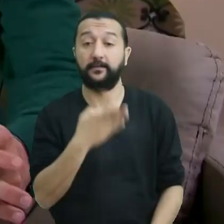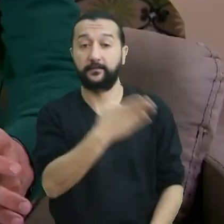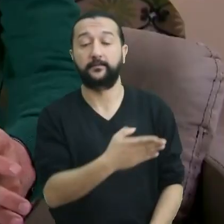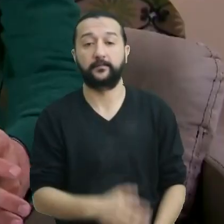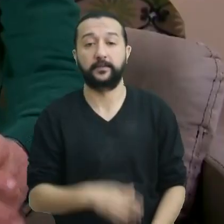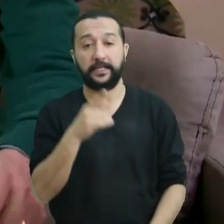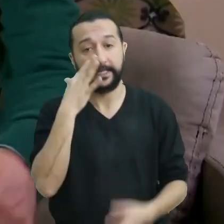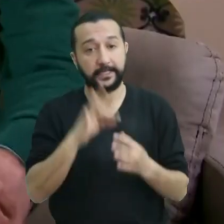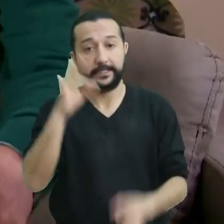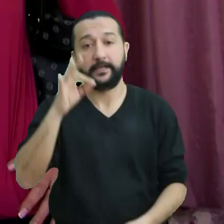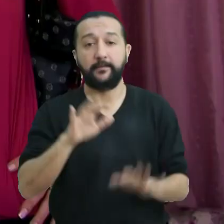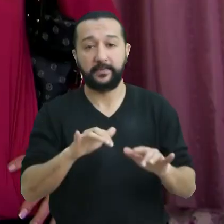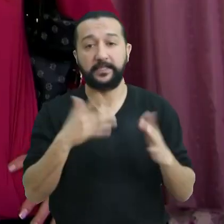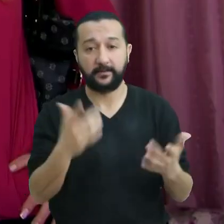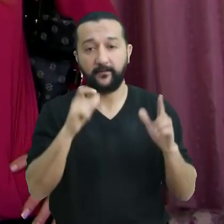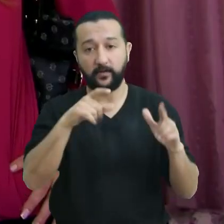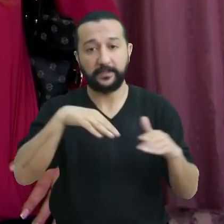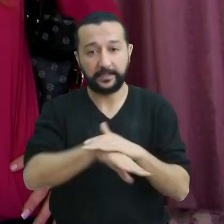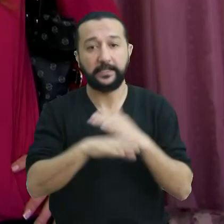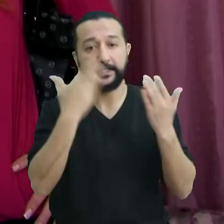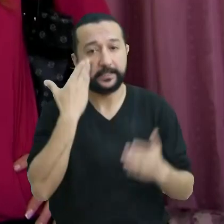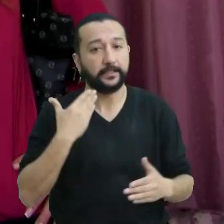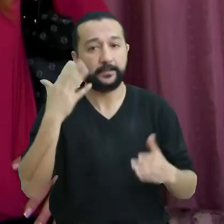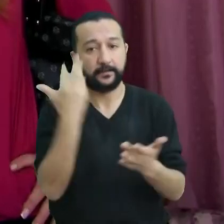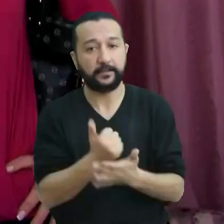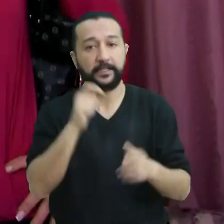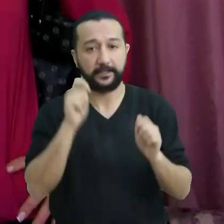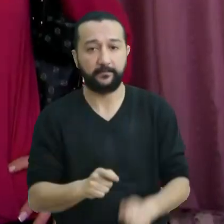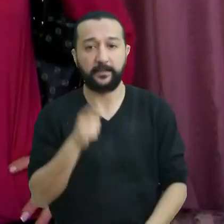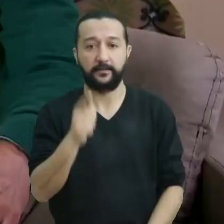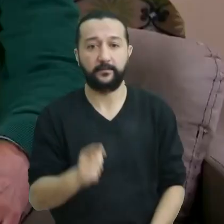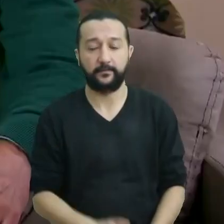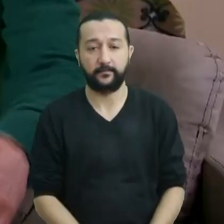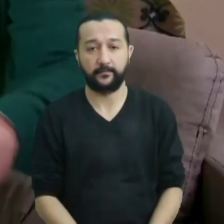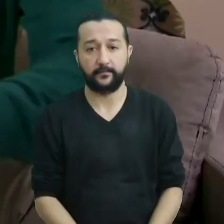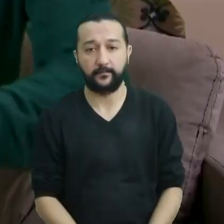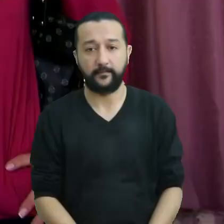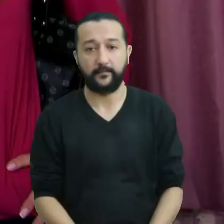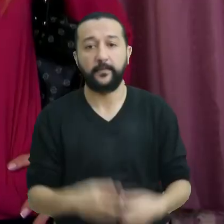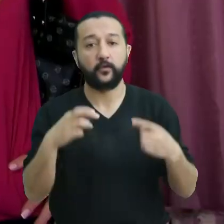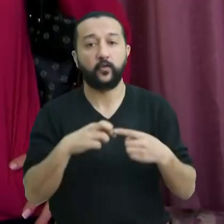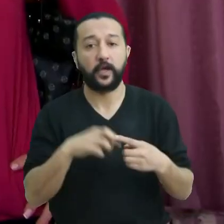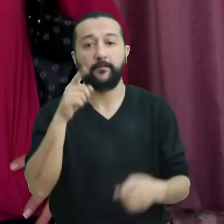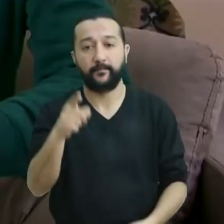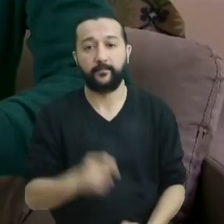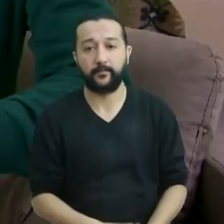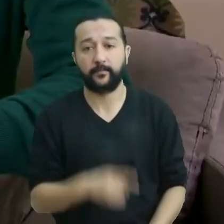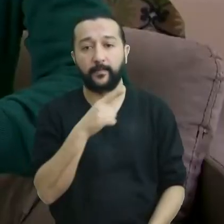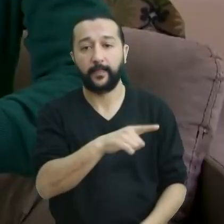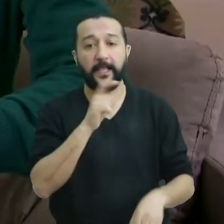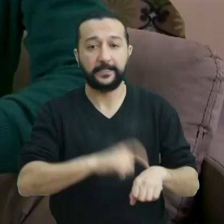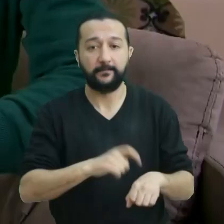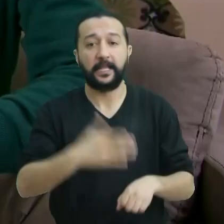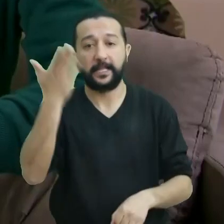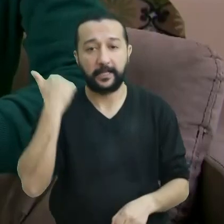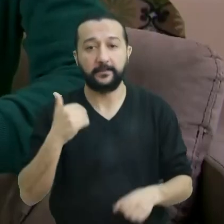Biricik. İnsan bilgisayara bir yere fotoğrafları save eder ya da flash diske falan aktarır canım. Rüya. He. O